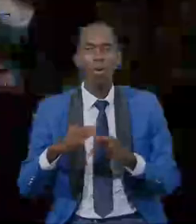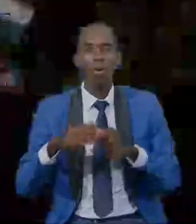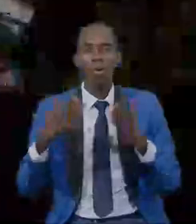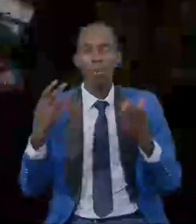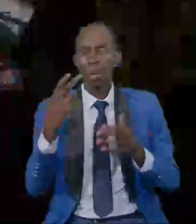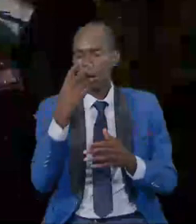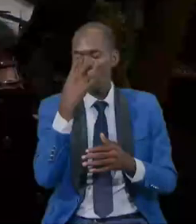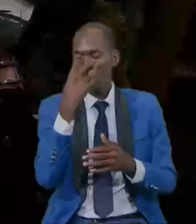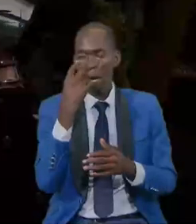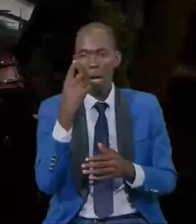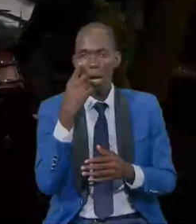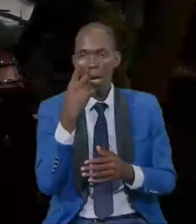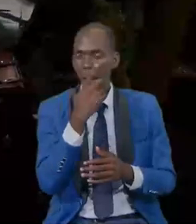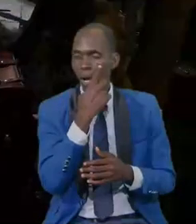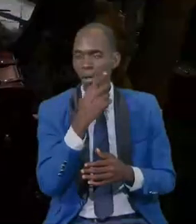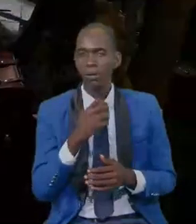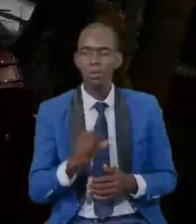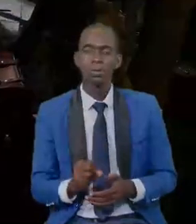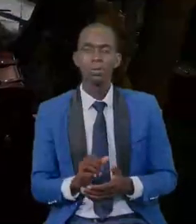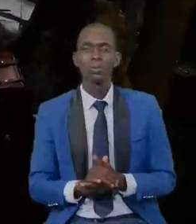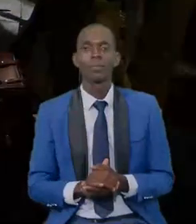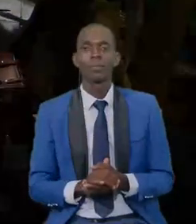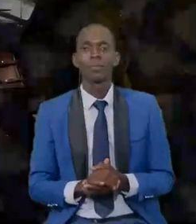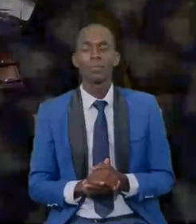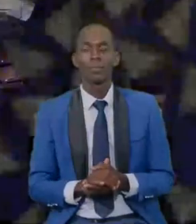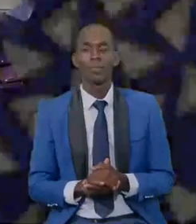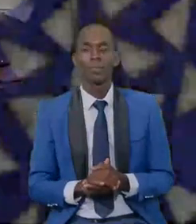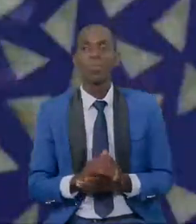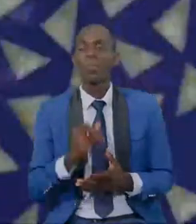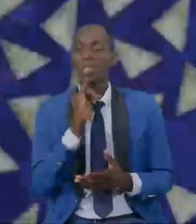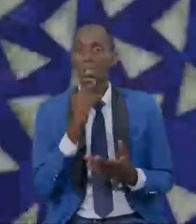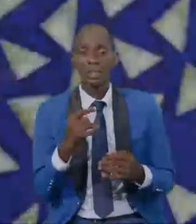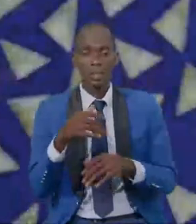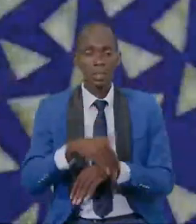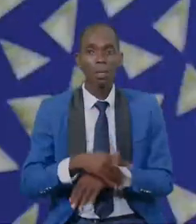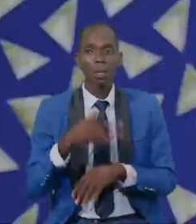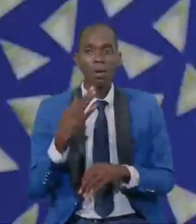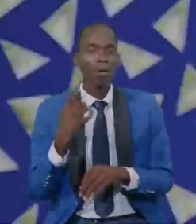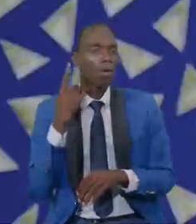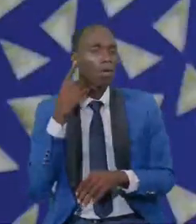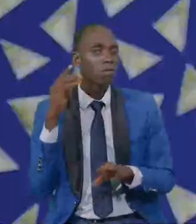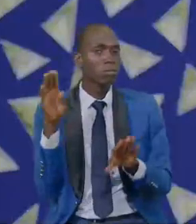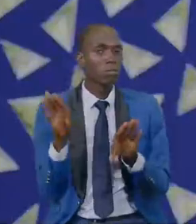Ce soir, c'est la soirée d'ouvrir les yeux des aveugles.